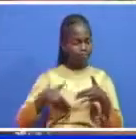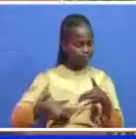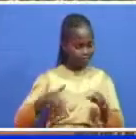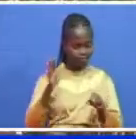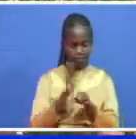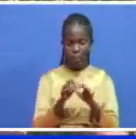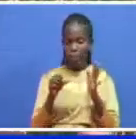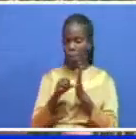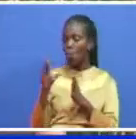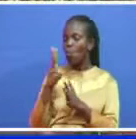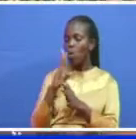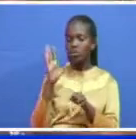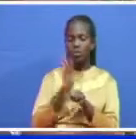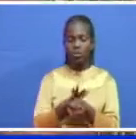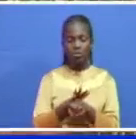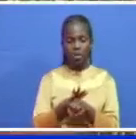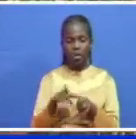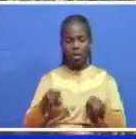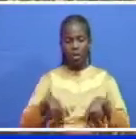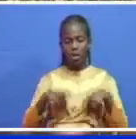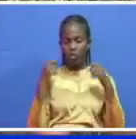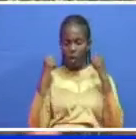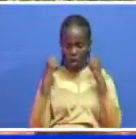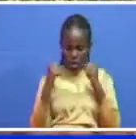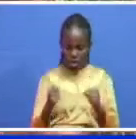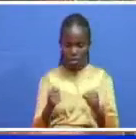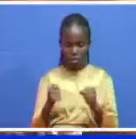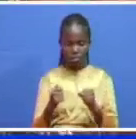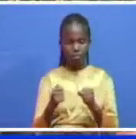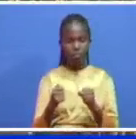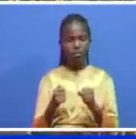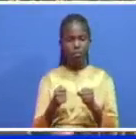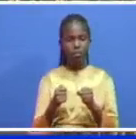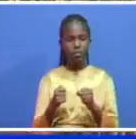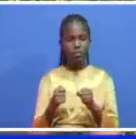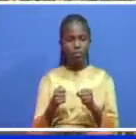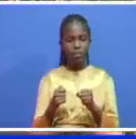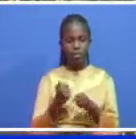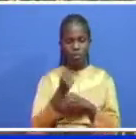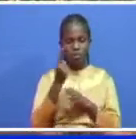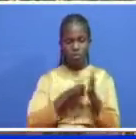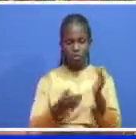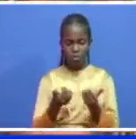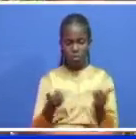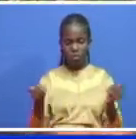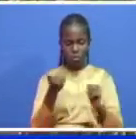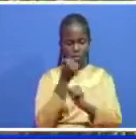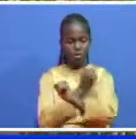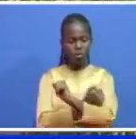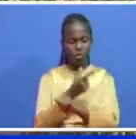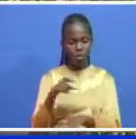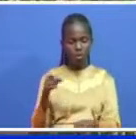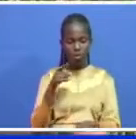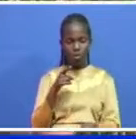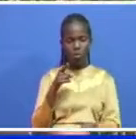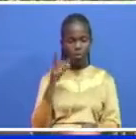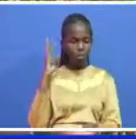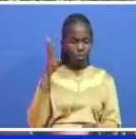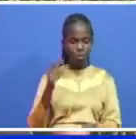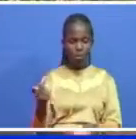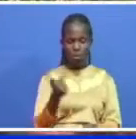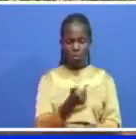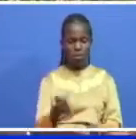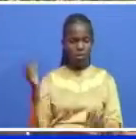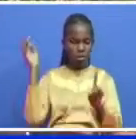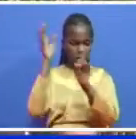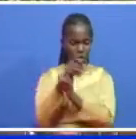ina thina wakiwu maisha mangarama menyulu kisio kila we hakikisha siana sionde sia the school nondo you only achieve tukaeka nesa